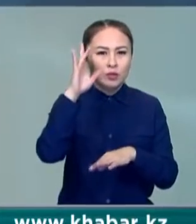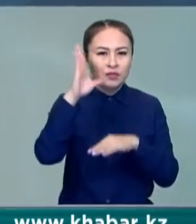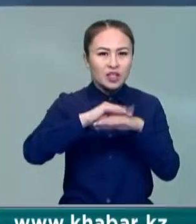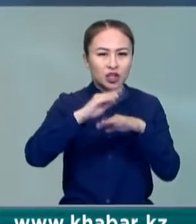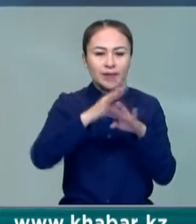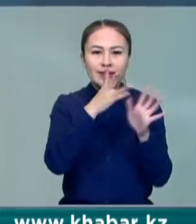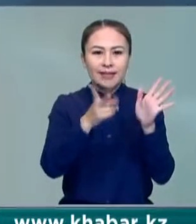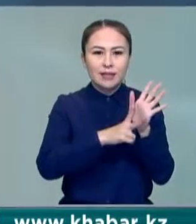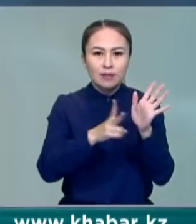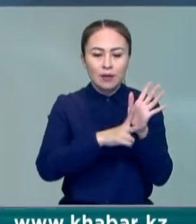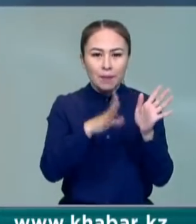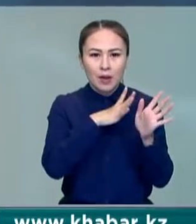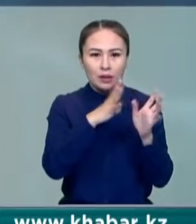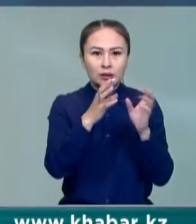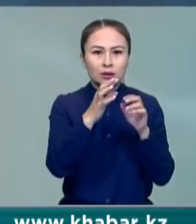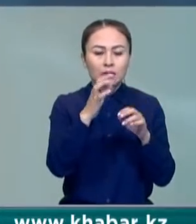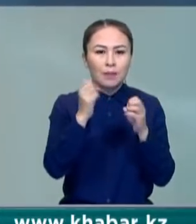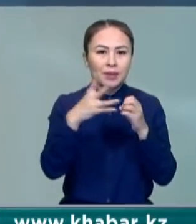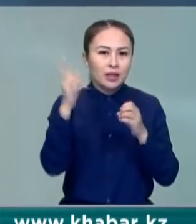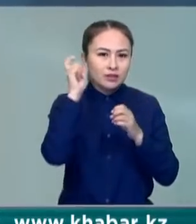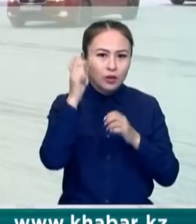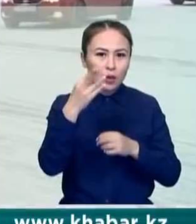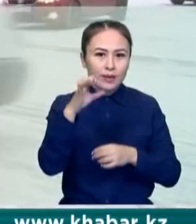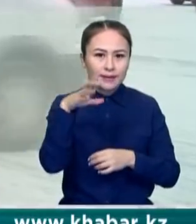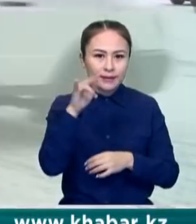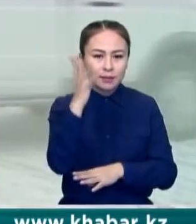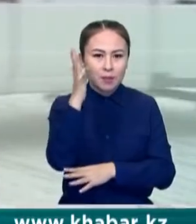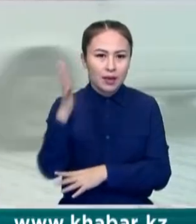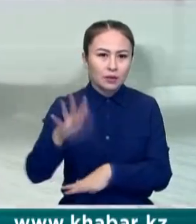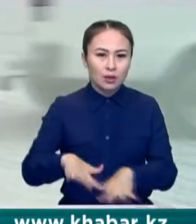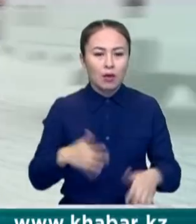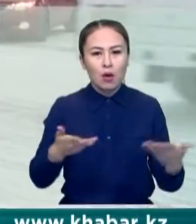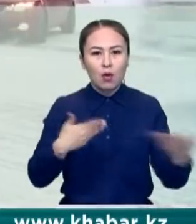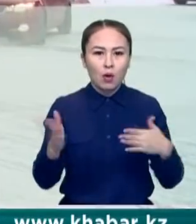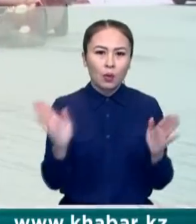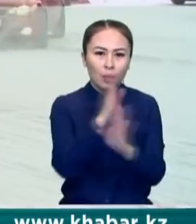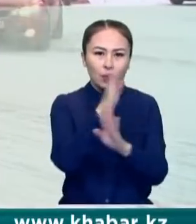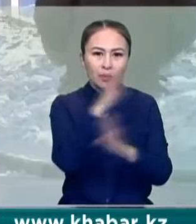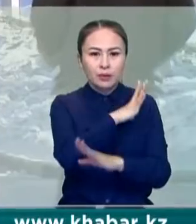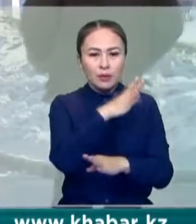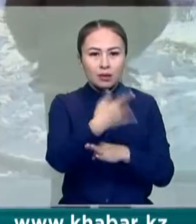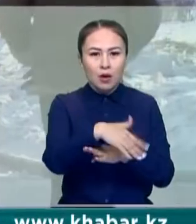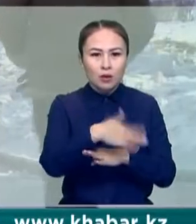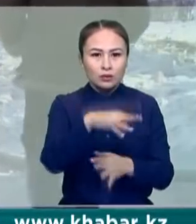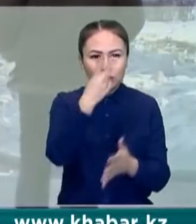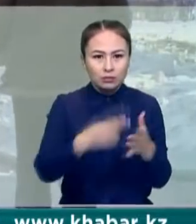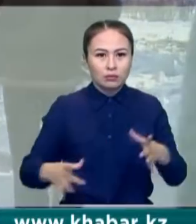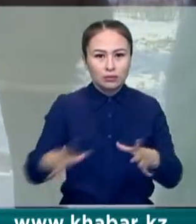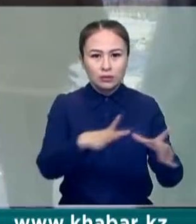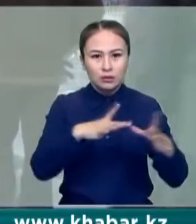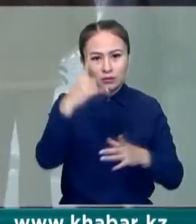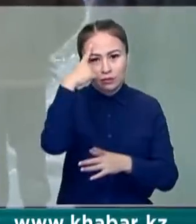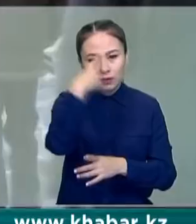сағат 19:00 болған. 15 жастағы жеткіншек Достық саябағында серуендеп жүрген. Оны құдыққа құлап кеткені